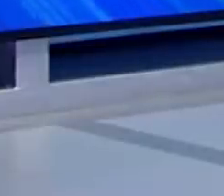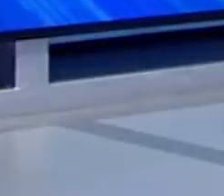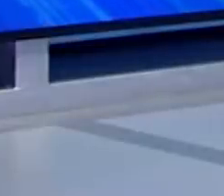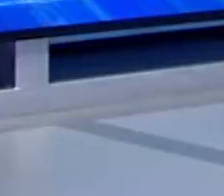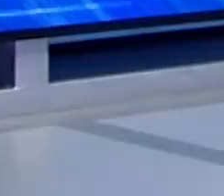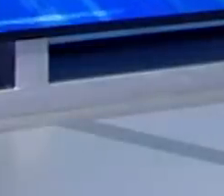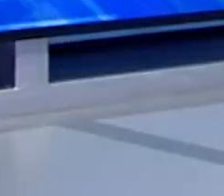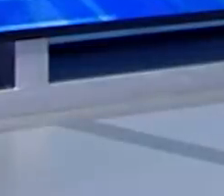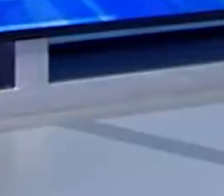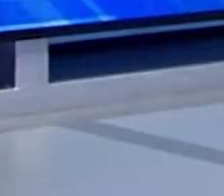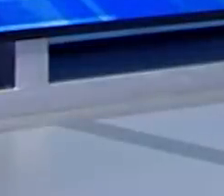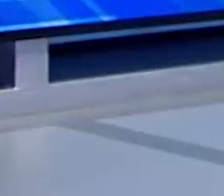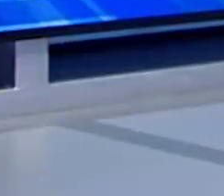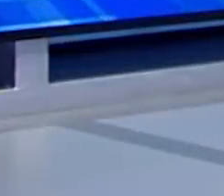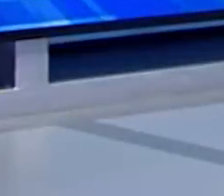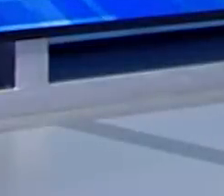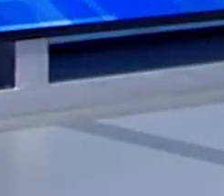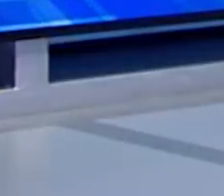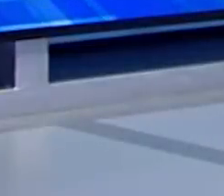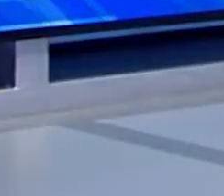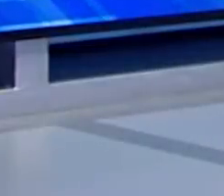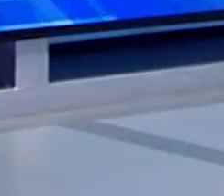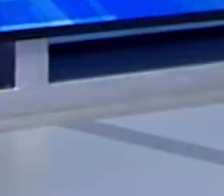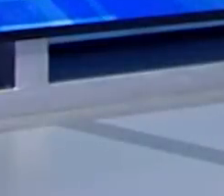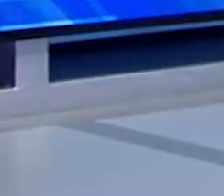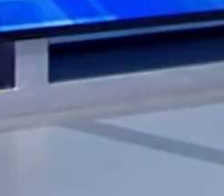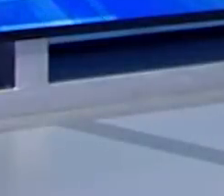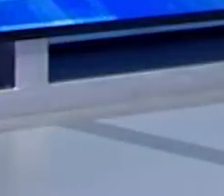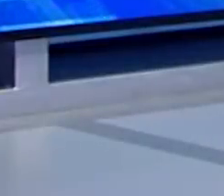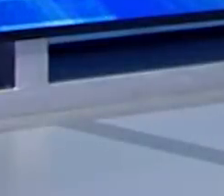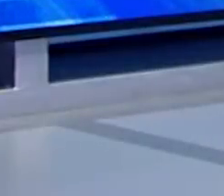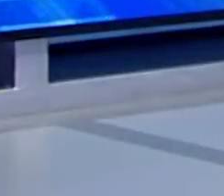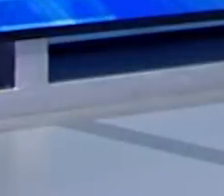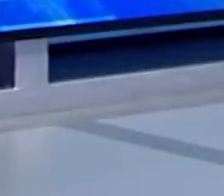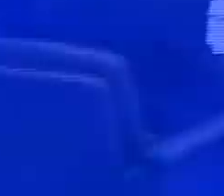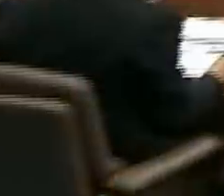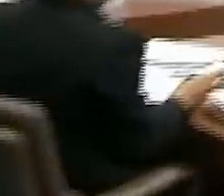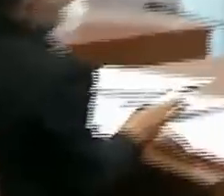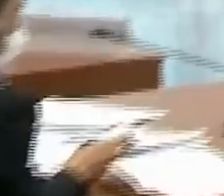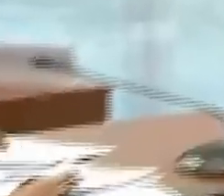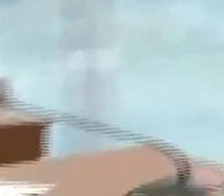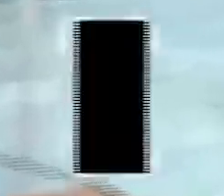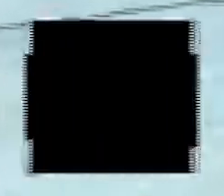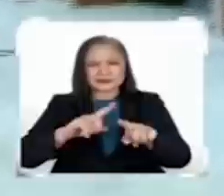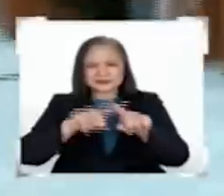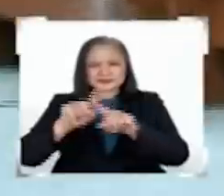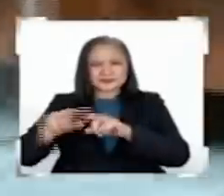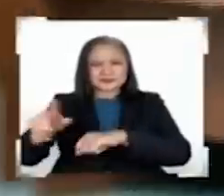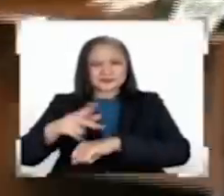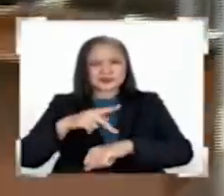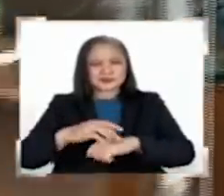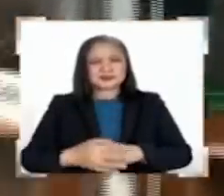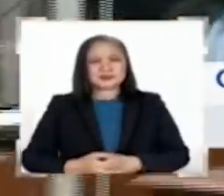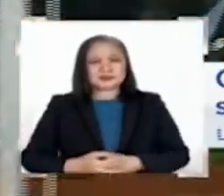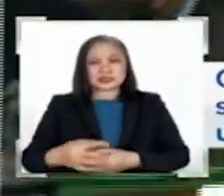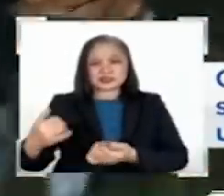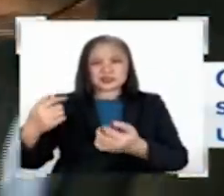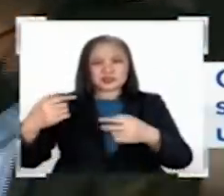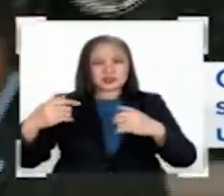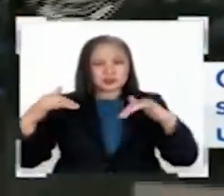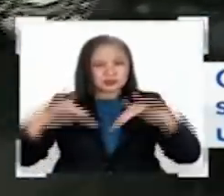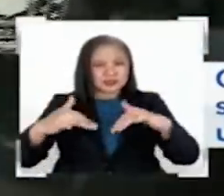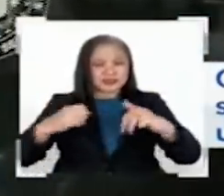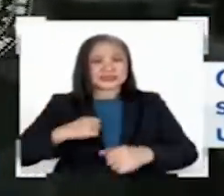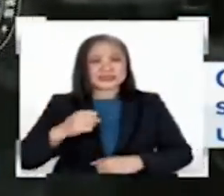Tatlumpot apat na ang mga nawawalang sabungero sa iba't ibang bahagi ng bansa. Sa pagpapatuloy naman ng pagginig ng Senado tungkol sa issue, pumara